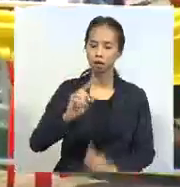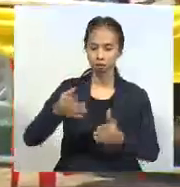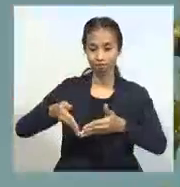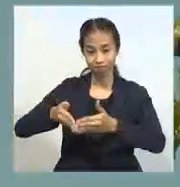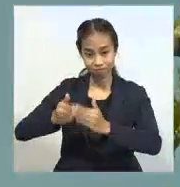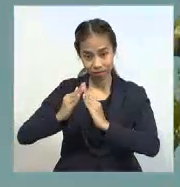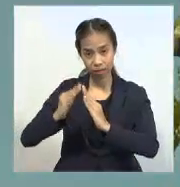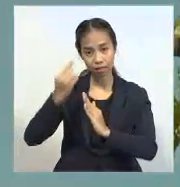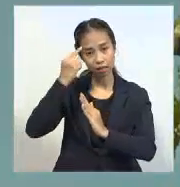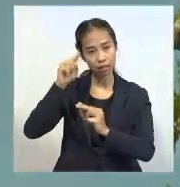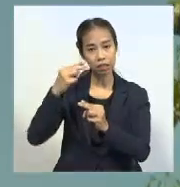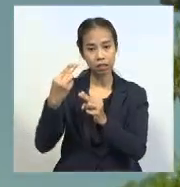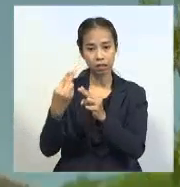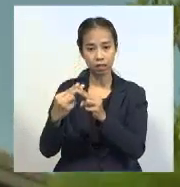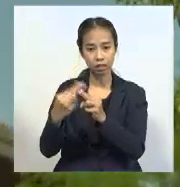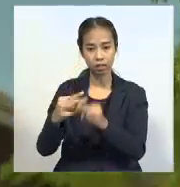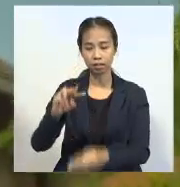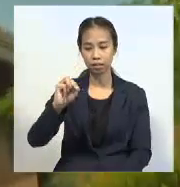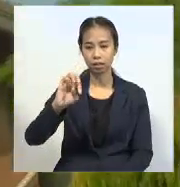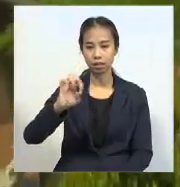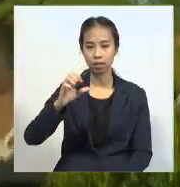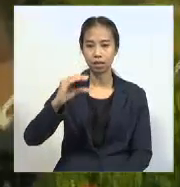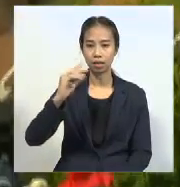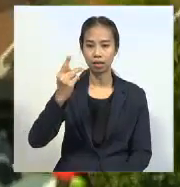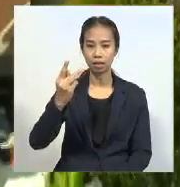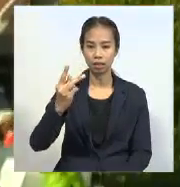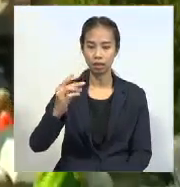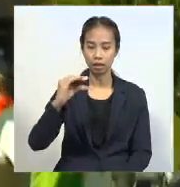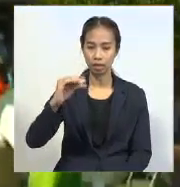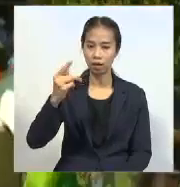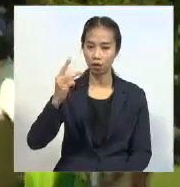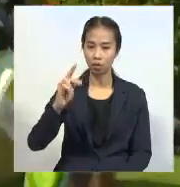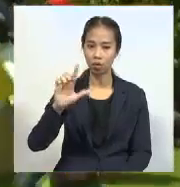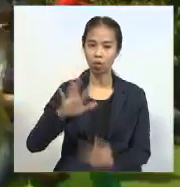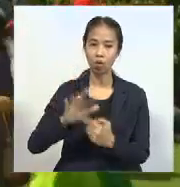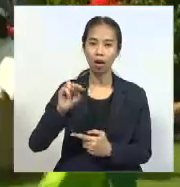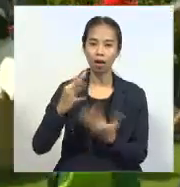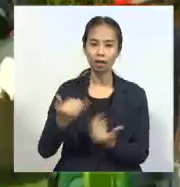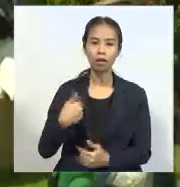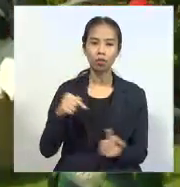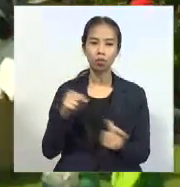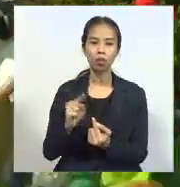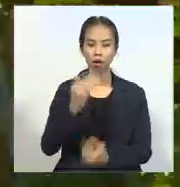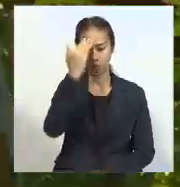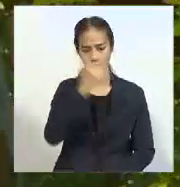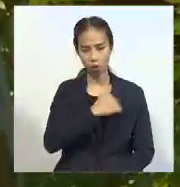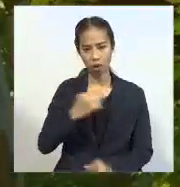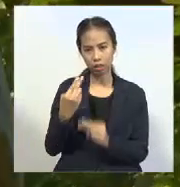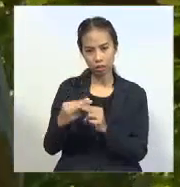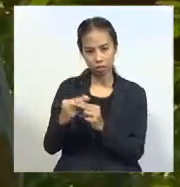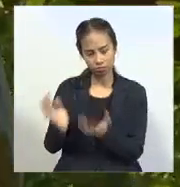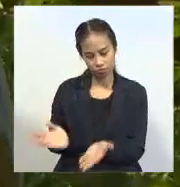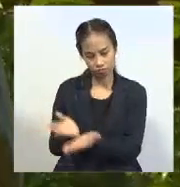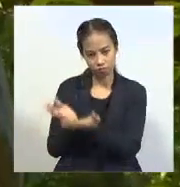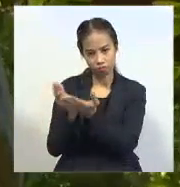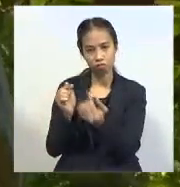ถึงนิโคลัสซึ่งเป็นชาวจังหวัดนครปฐมที่ได้รับการยกย่องจากคริสตศาสนาโรมันคาทอลิกจนได้รับการสถาป